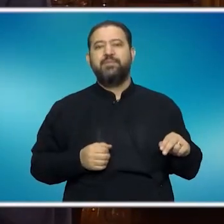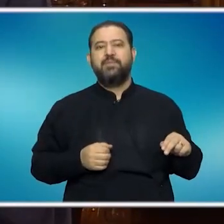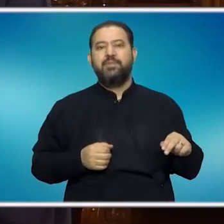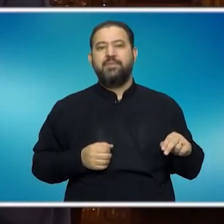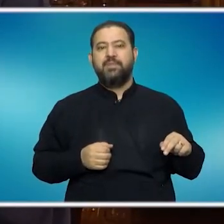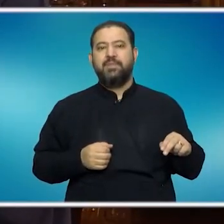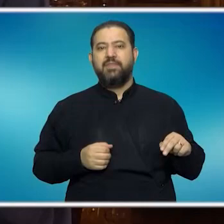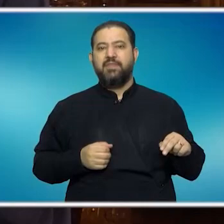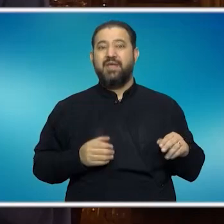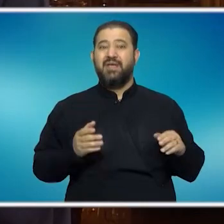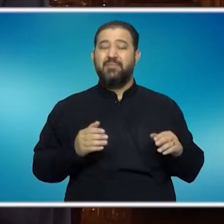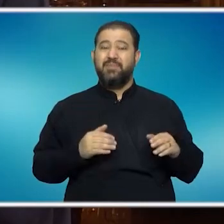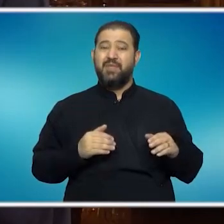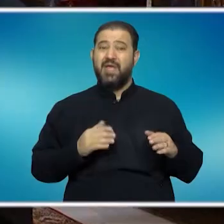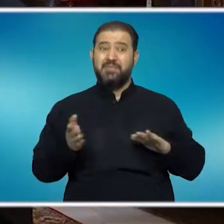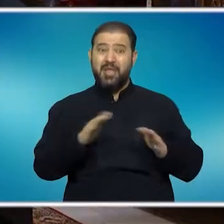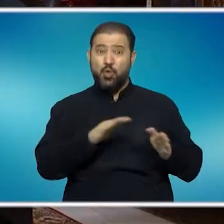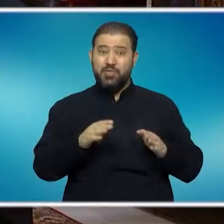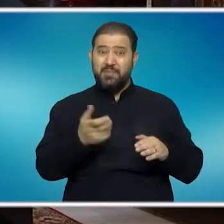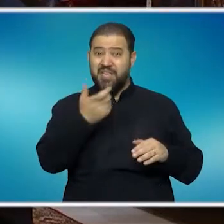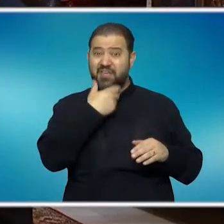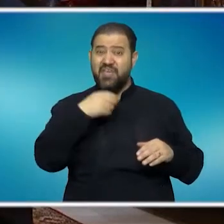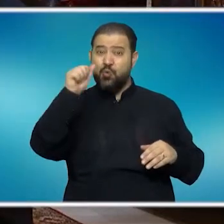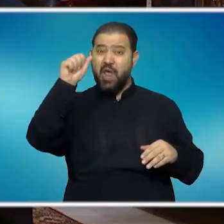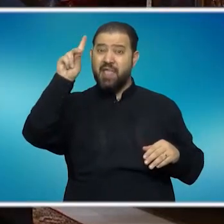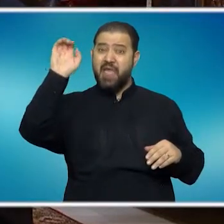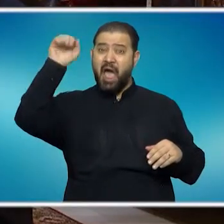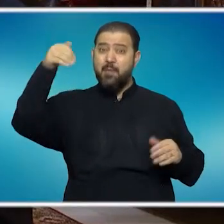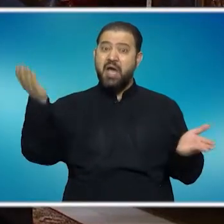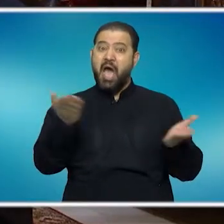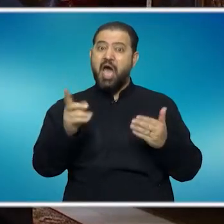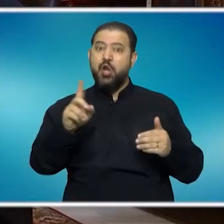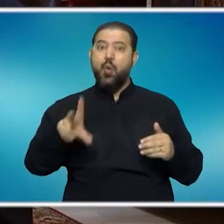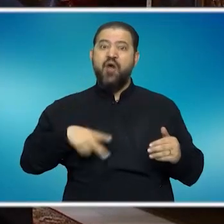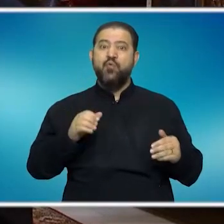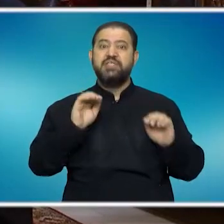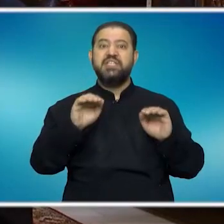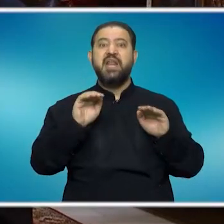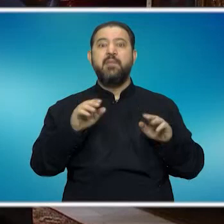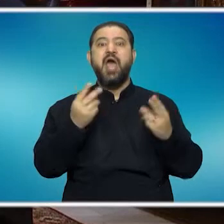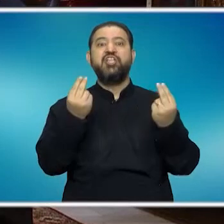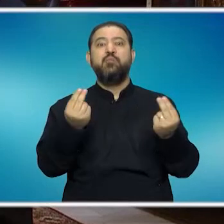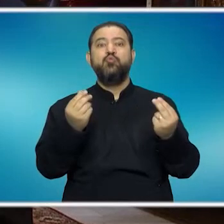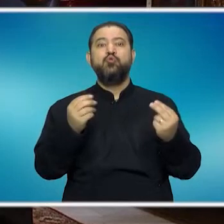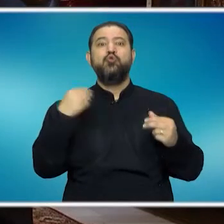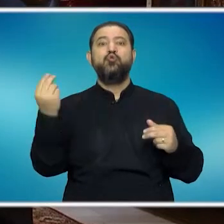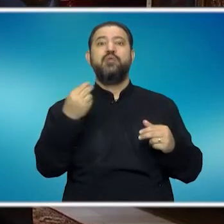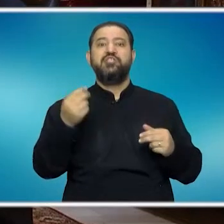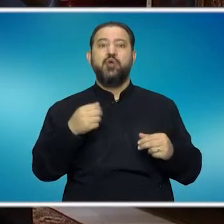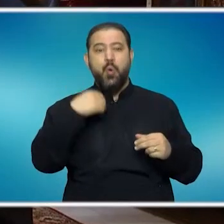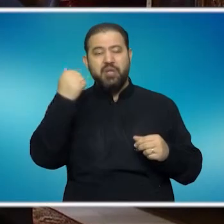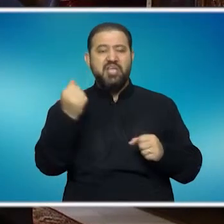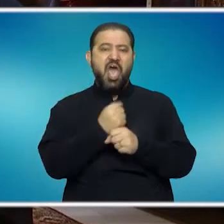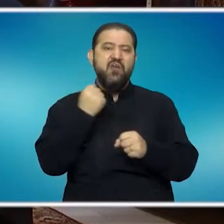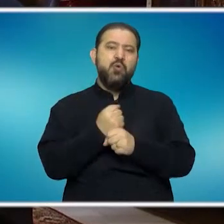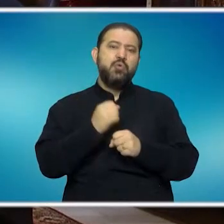Domnului, că, spre deosebire de vechiul Adam, care chiar n-a fost întrebat când Bunul Dumnezeu i-a